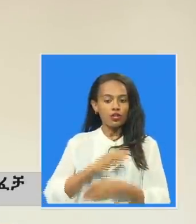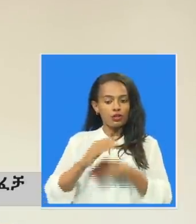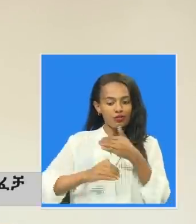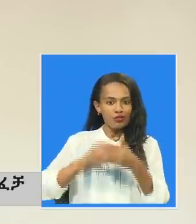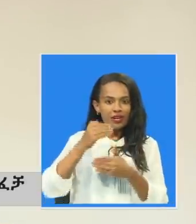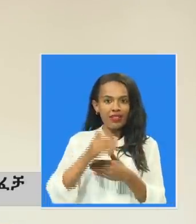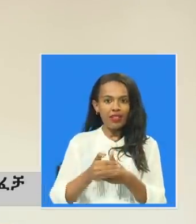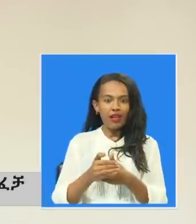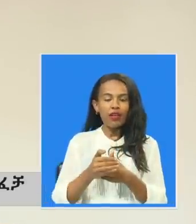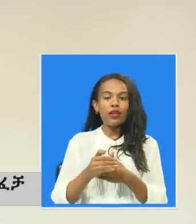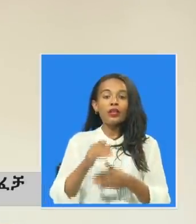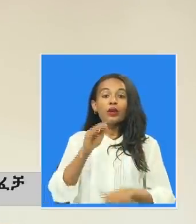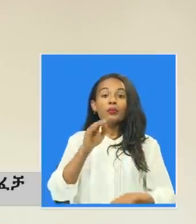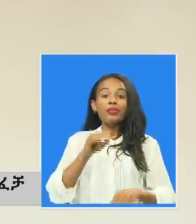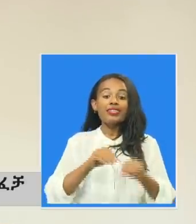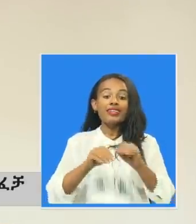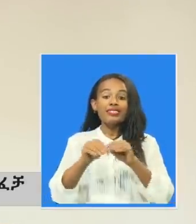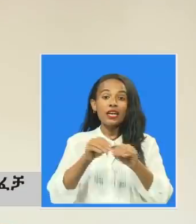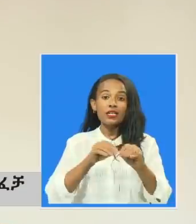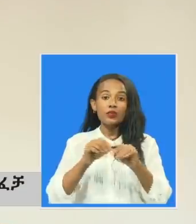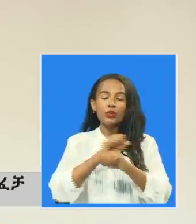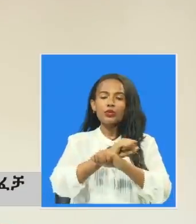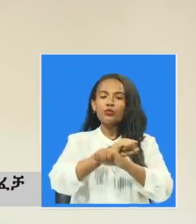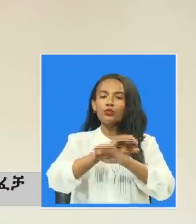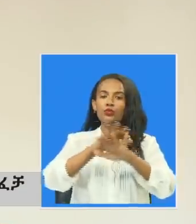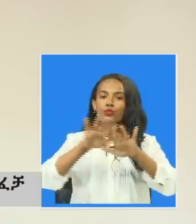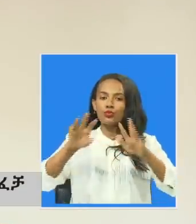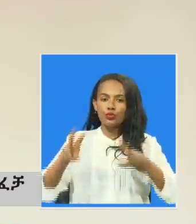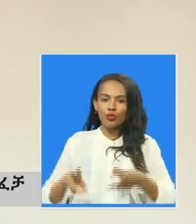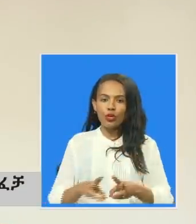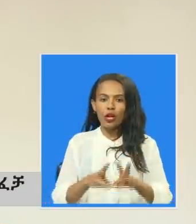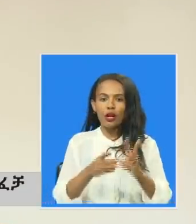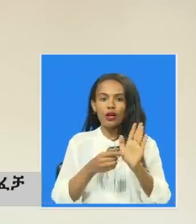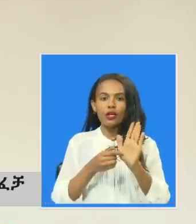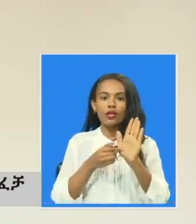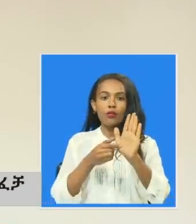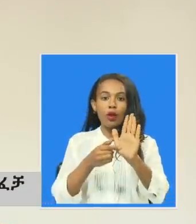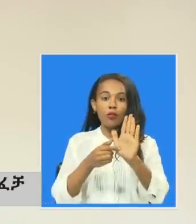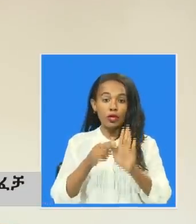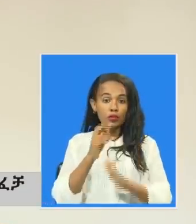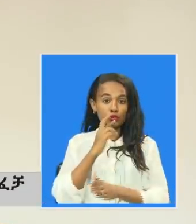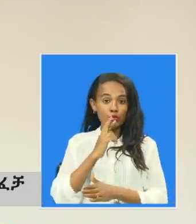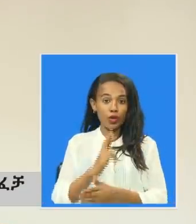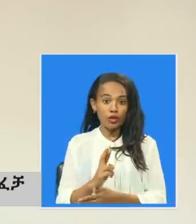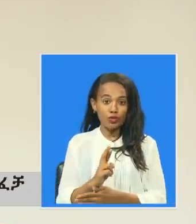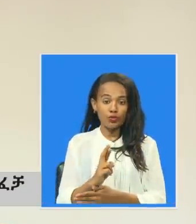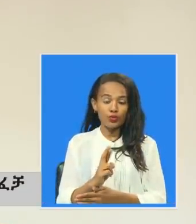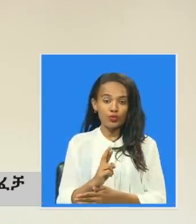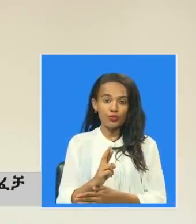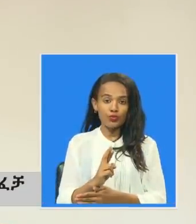በቀጣይ የምትጓዝበትን ብሩህ ጎዳና የሚያመለክቱ ናቸው።